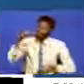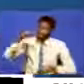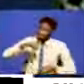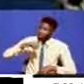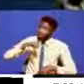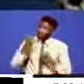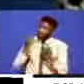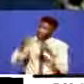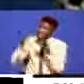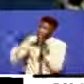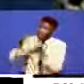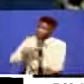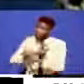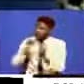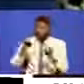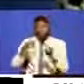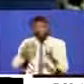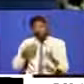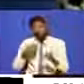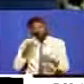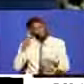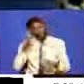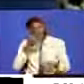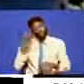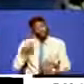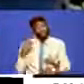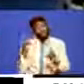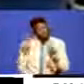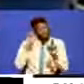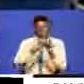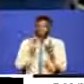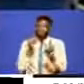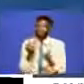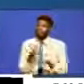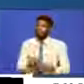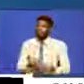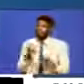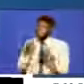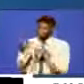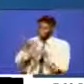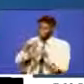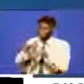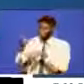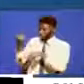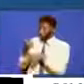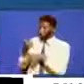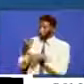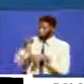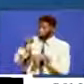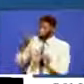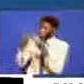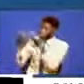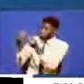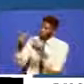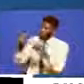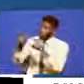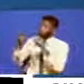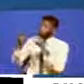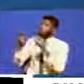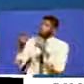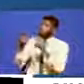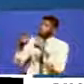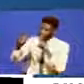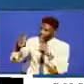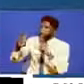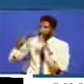yuko. Nimemwambia acha nimfuate. Lakini akija leo ukienda uache ushamtafutia chumba ushapata,